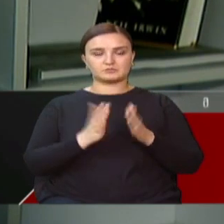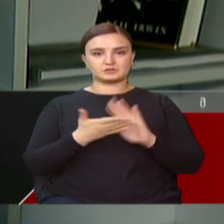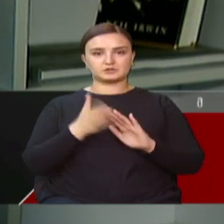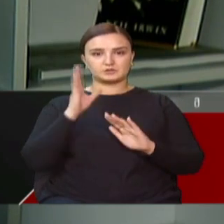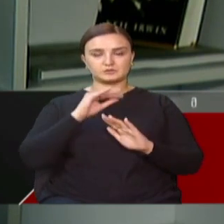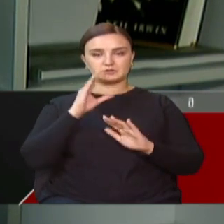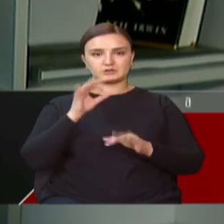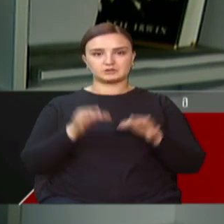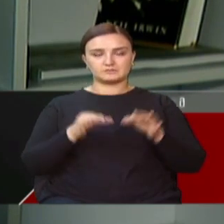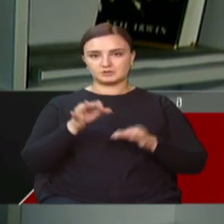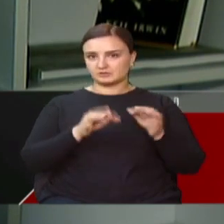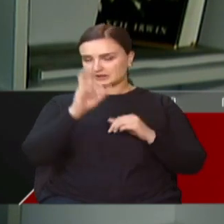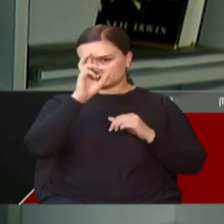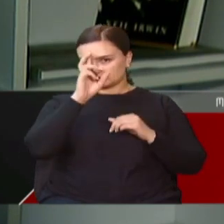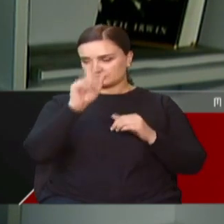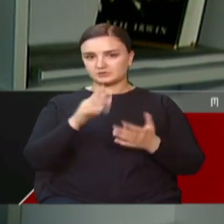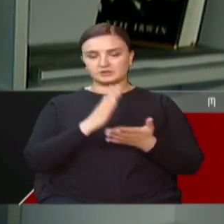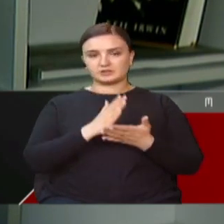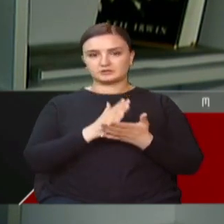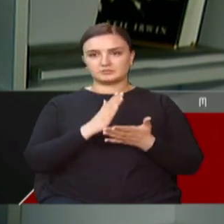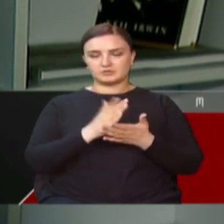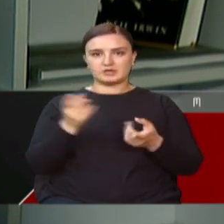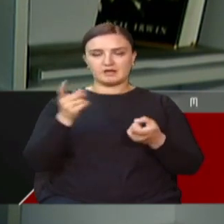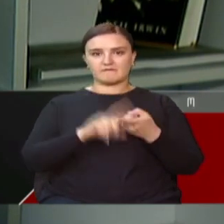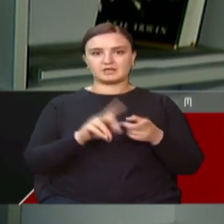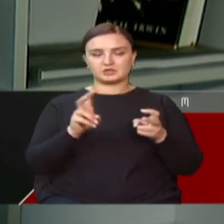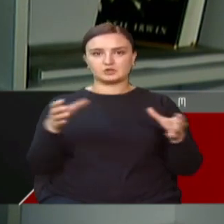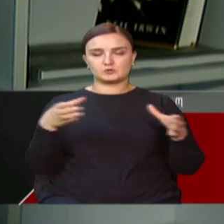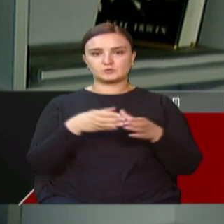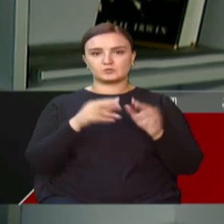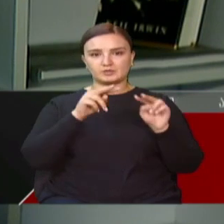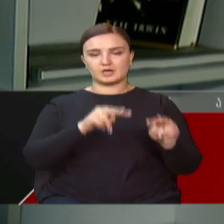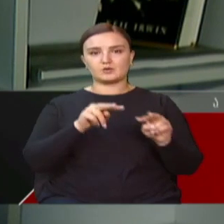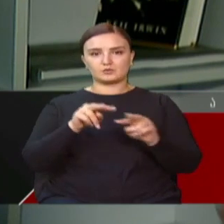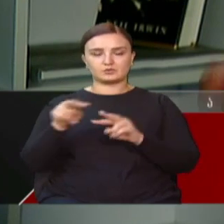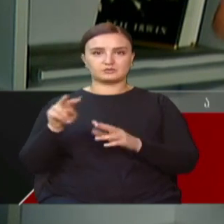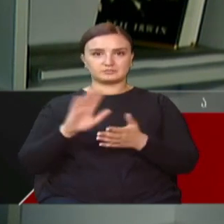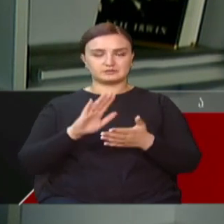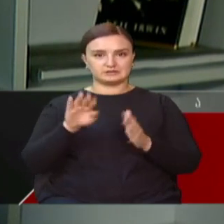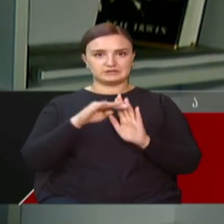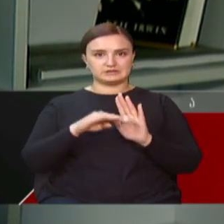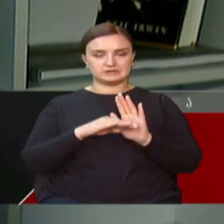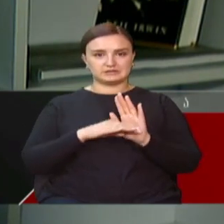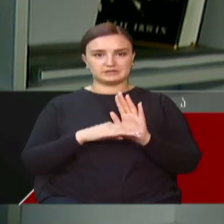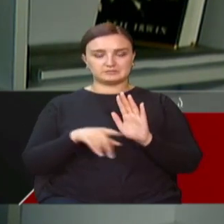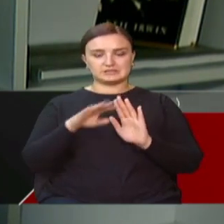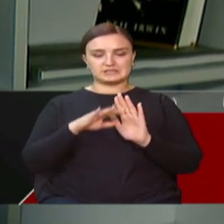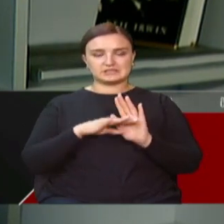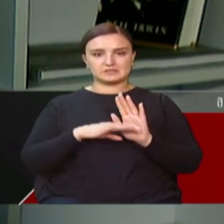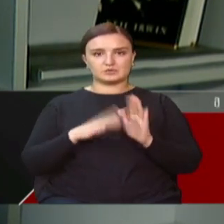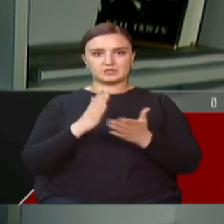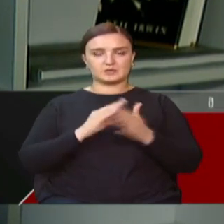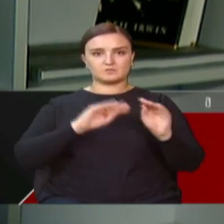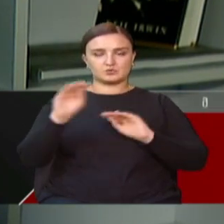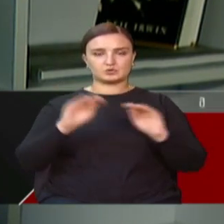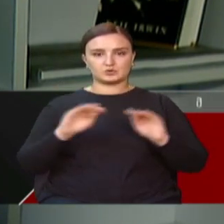sa samartlo khelisuplebashi arsebobs gavlenis ragats jgupi romelic akontrolebs am sistemas matchoris sistemurat isia